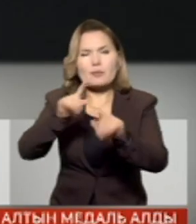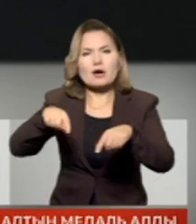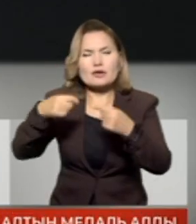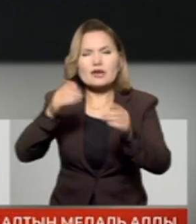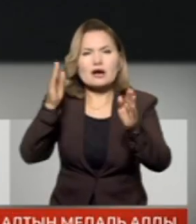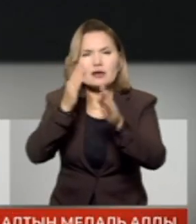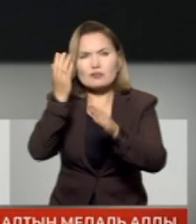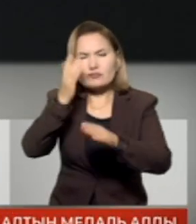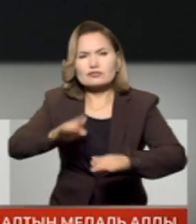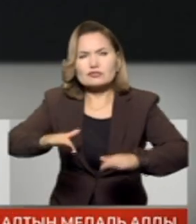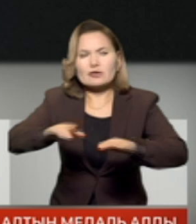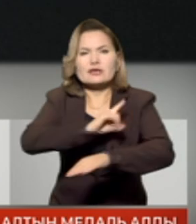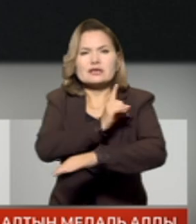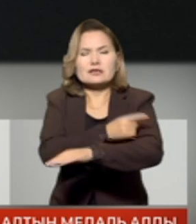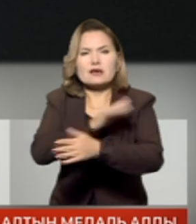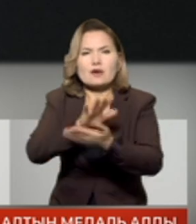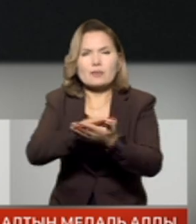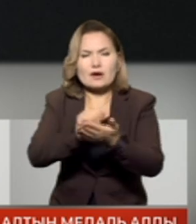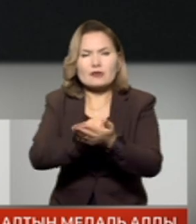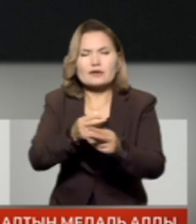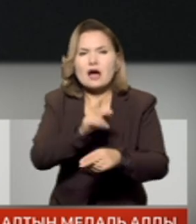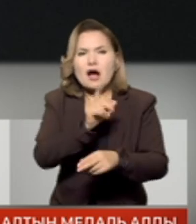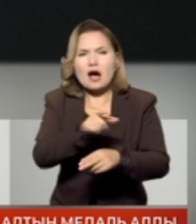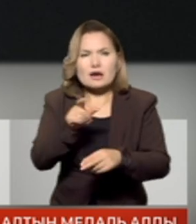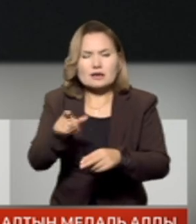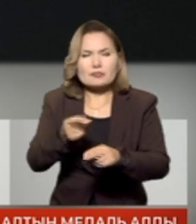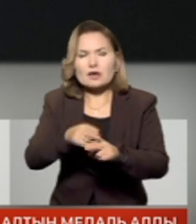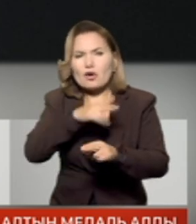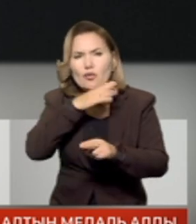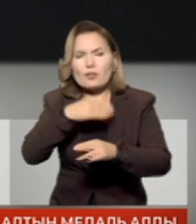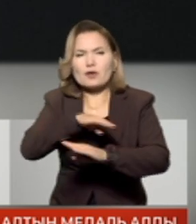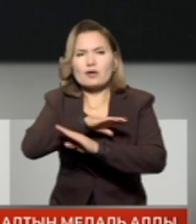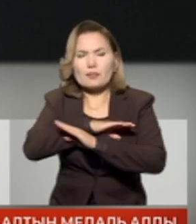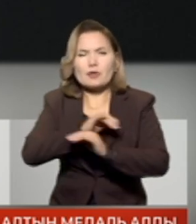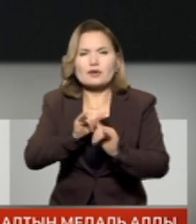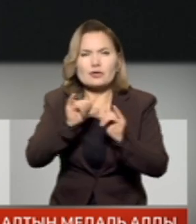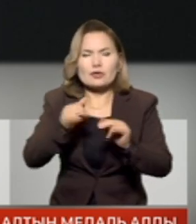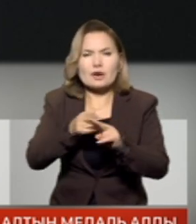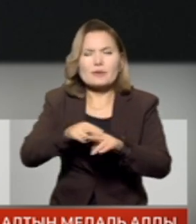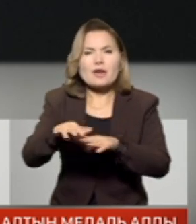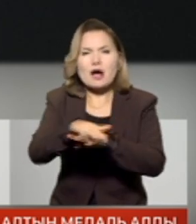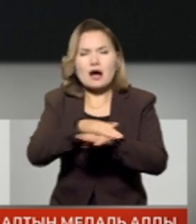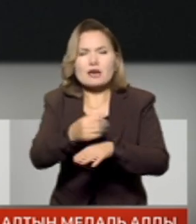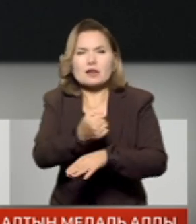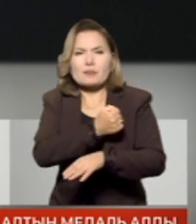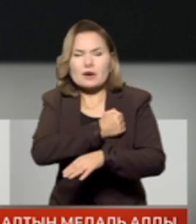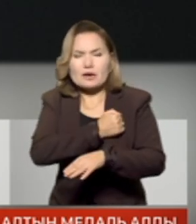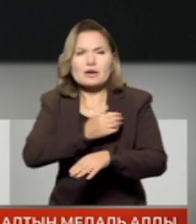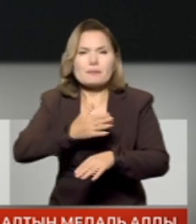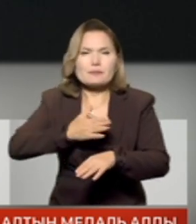қазір өзгеріп жатыр. Ал адамдар көзден таса жерде өліп жатыр. Әлем халықтарына жанашырлық